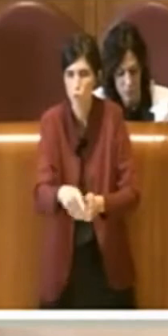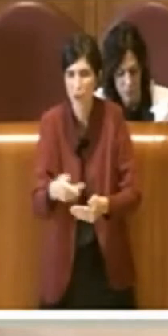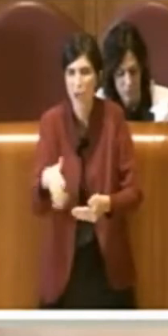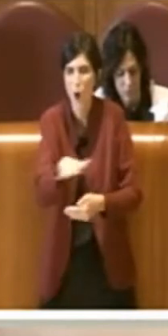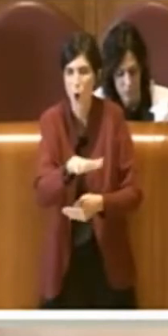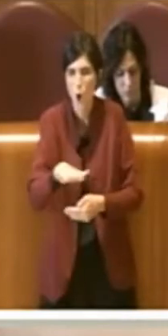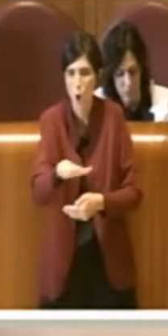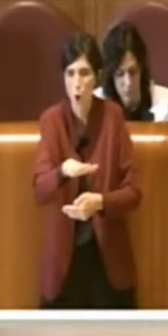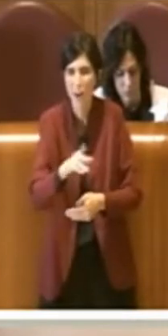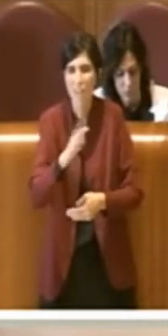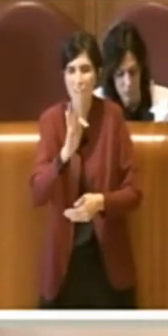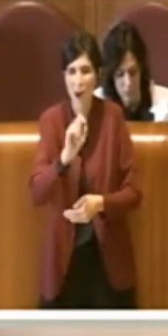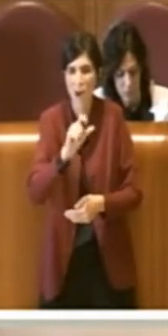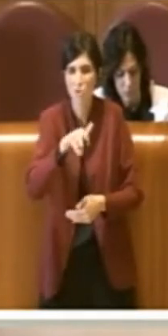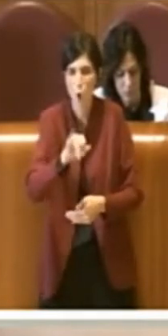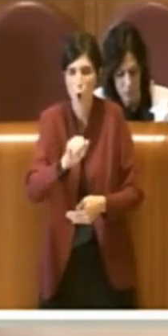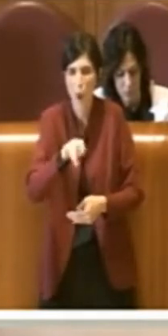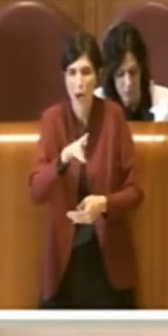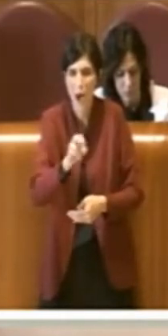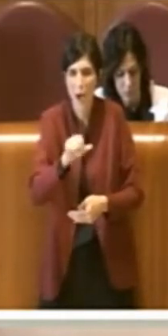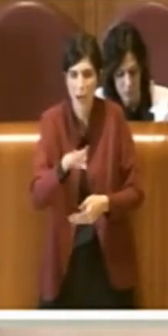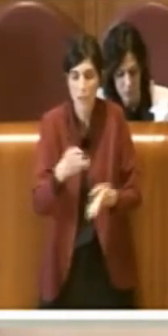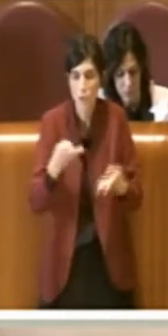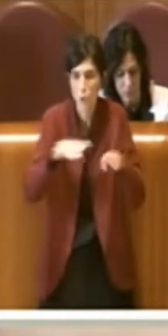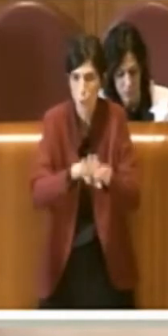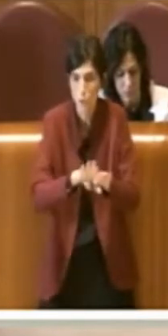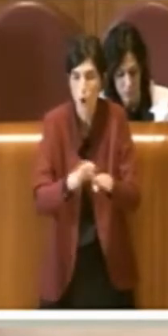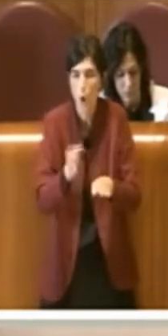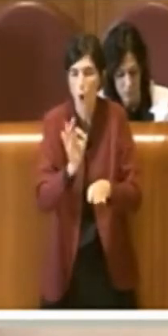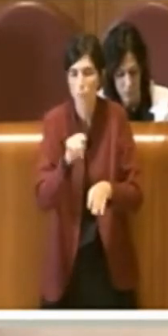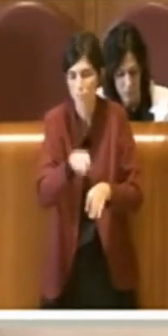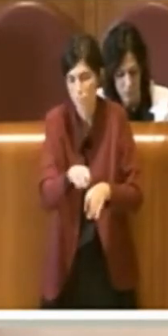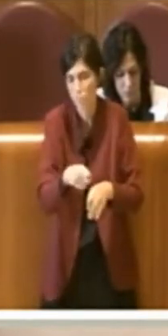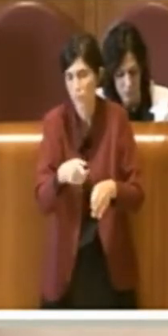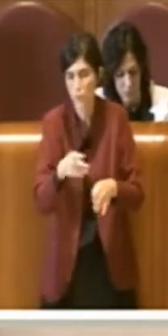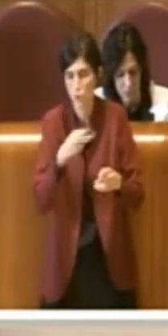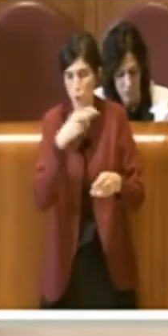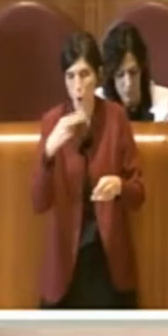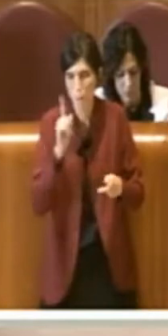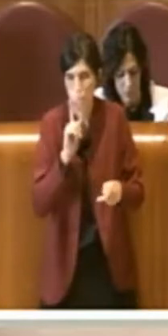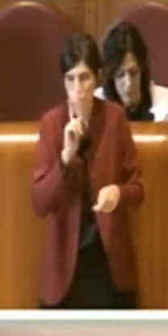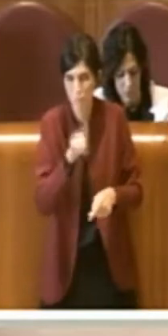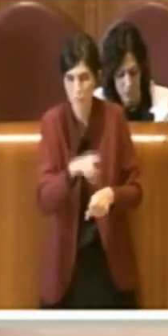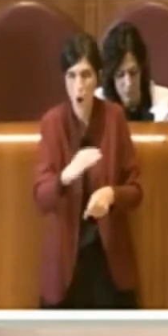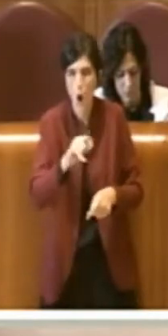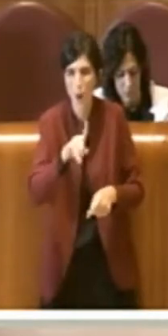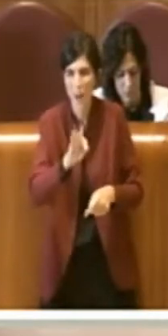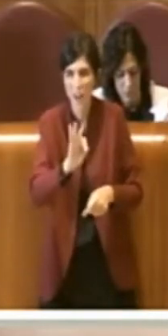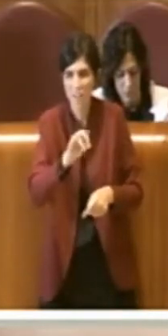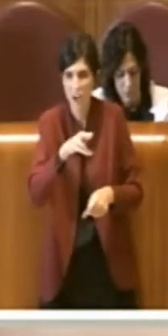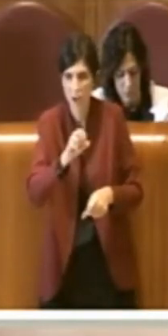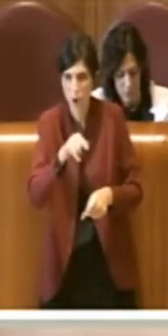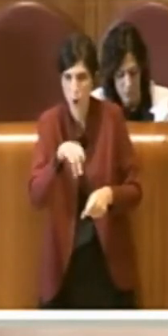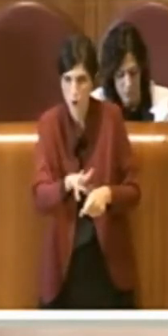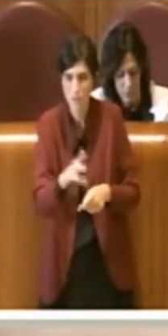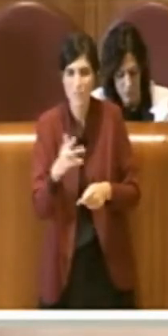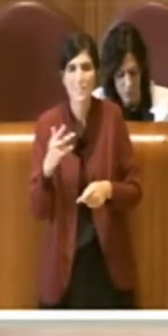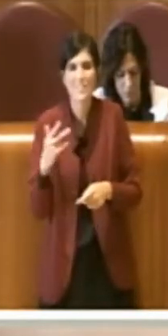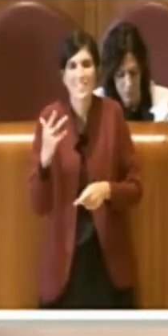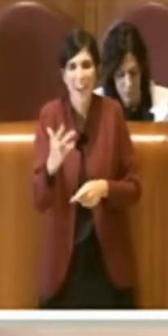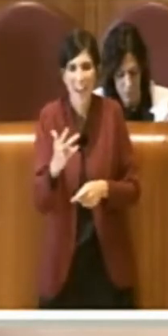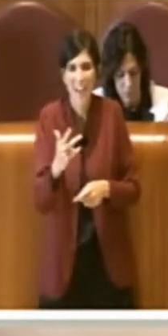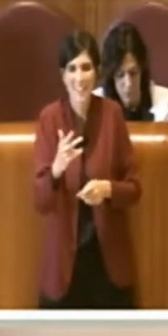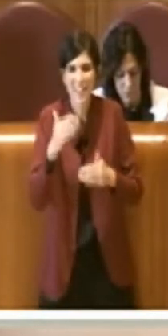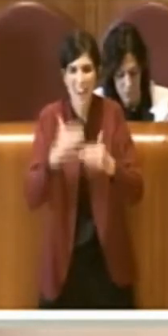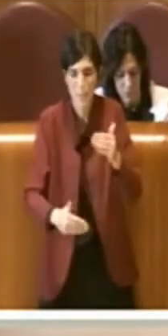Colle Fagiolara, ovvero Colleferro, all'esaurimento della capienza residua e comunque non oltre un triennio. Io vorrei